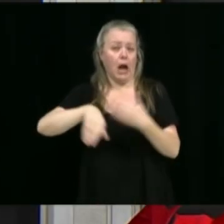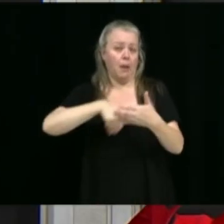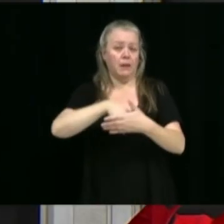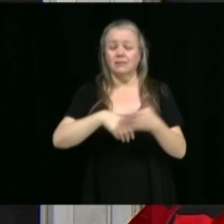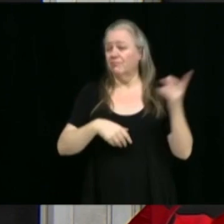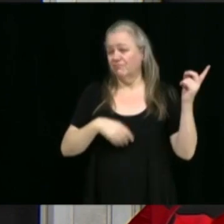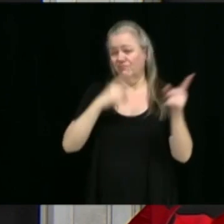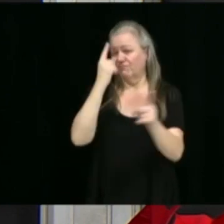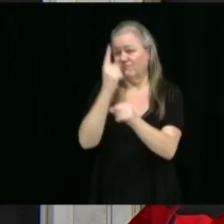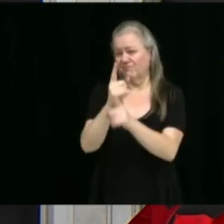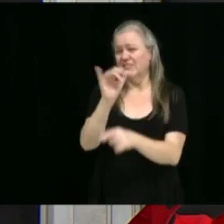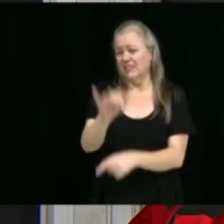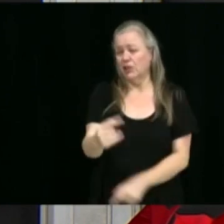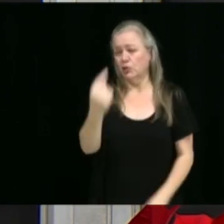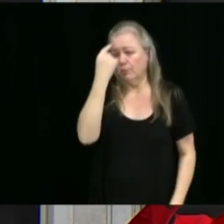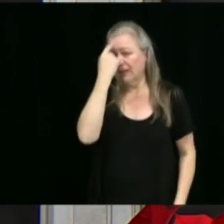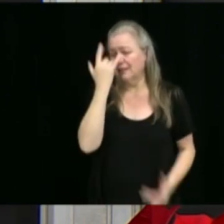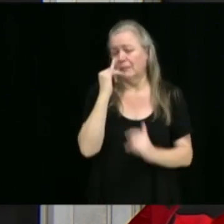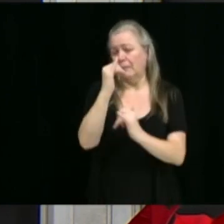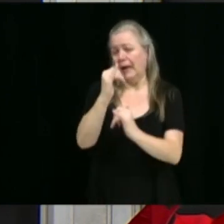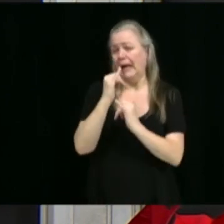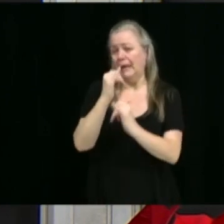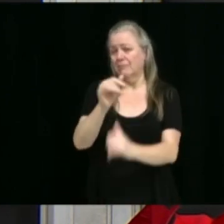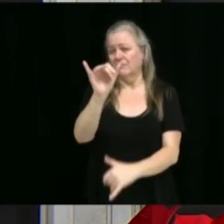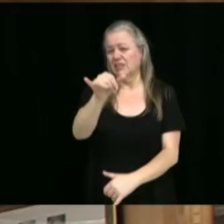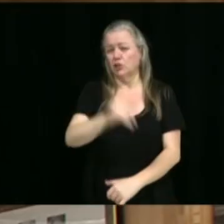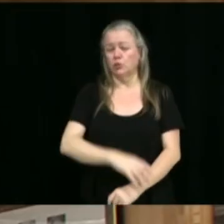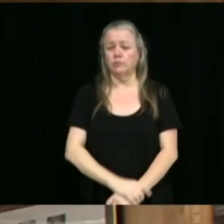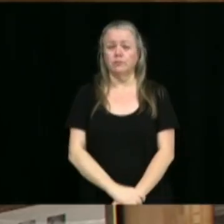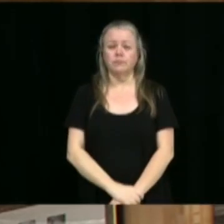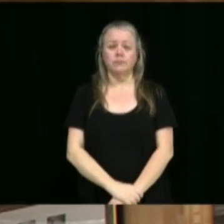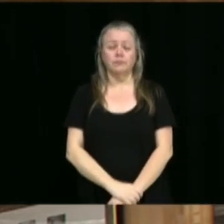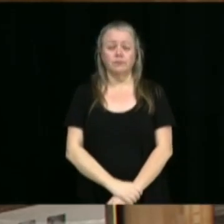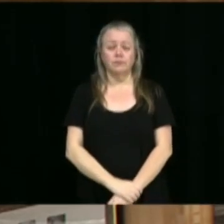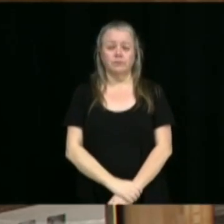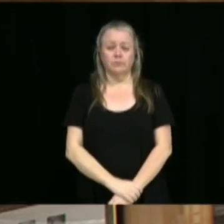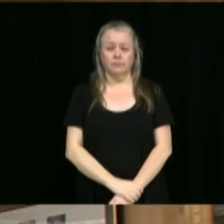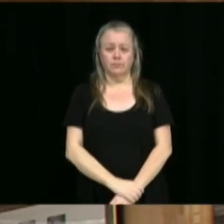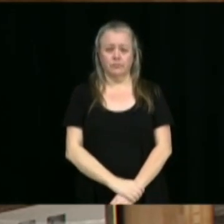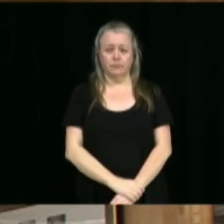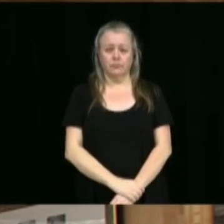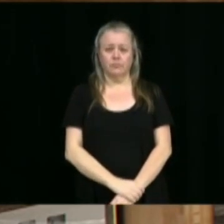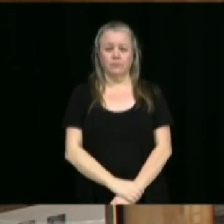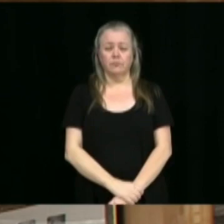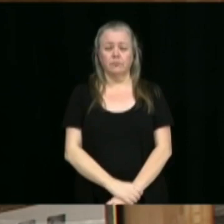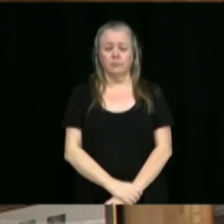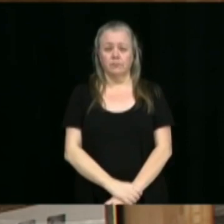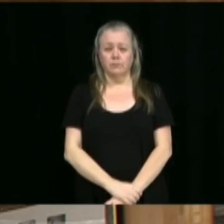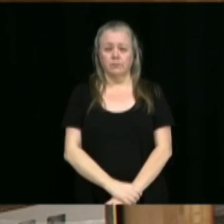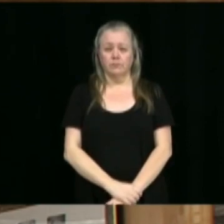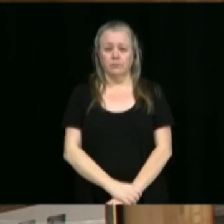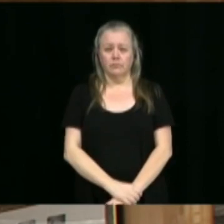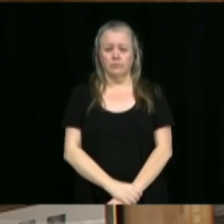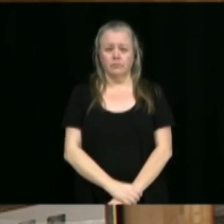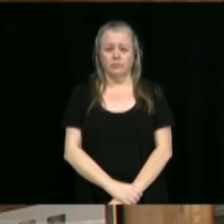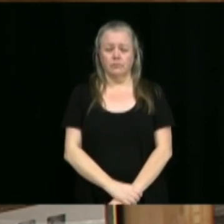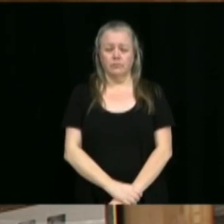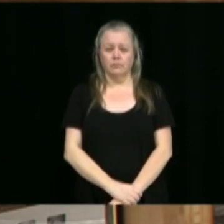Exactement comme ça qu'on pense là, pour adresser ces cas de stationnement-là. Ouais. Merveilleux.